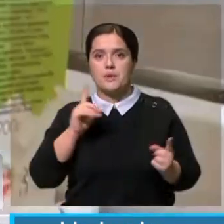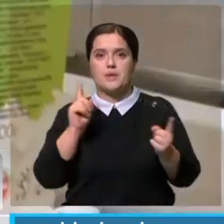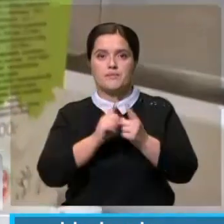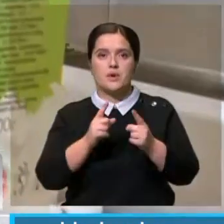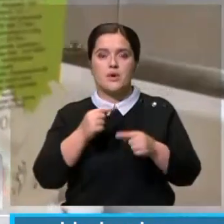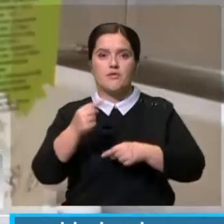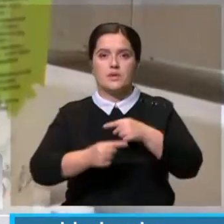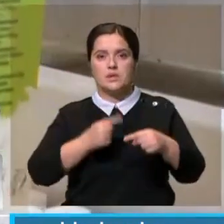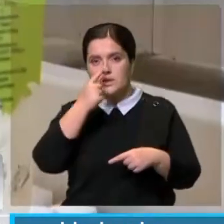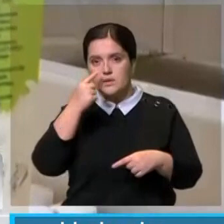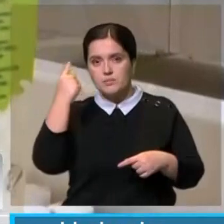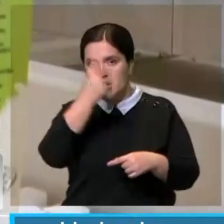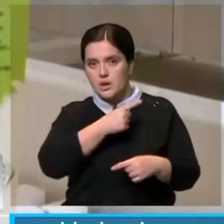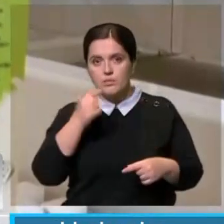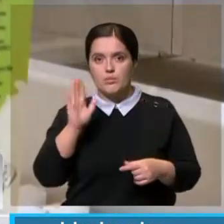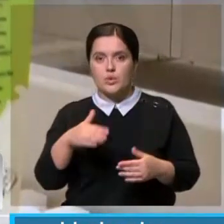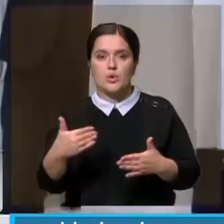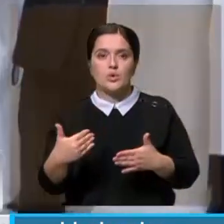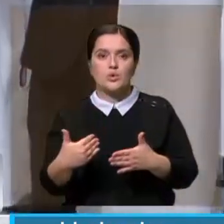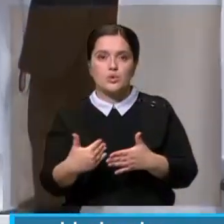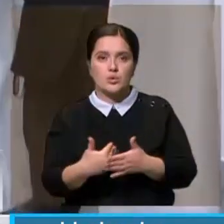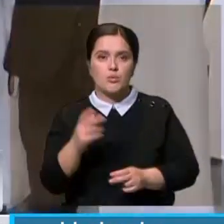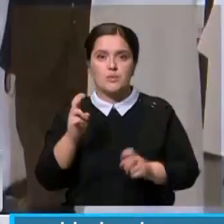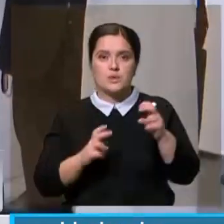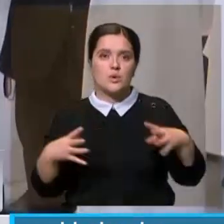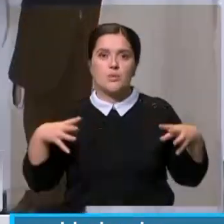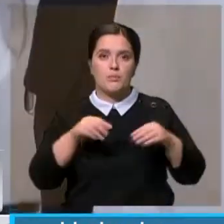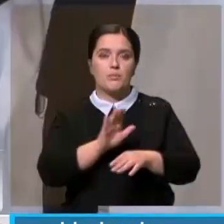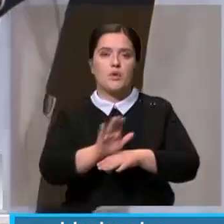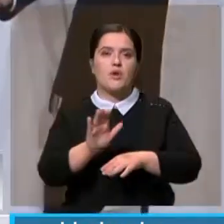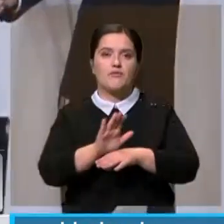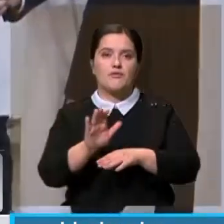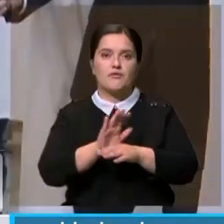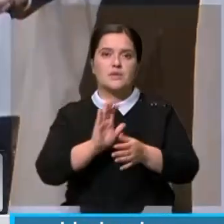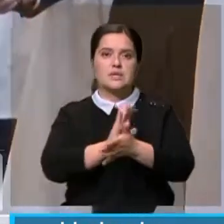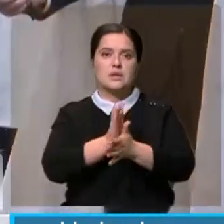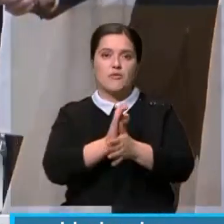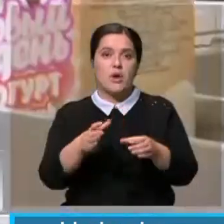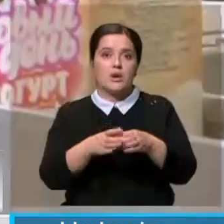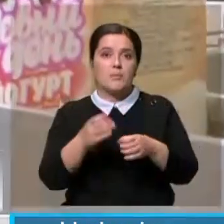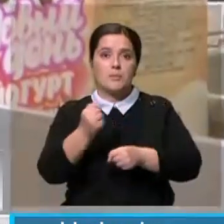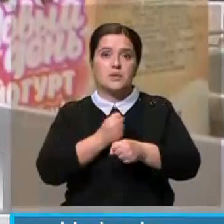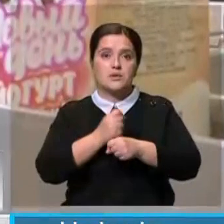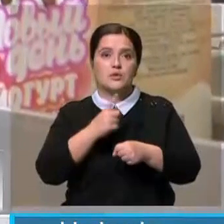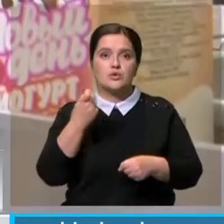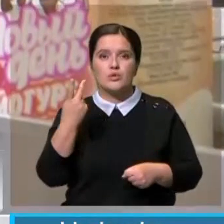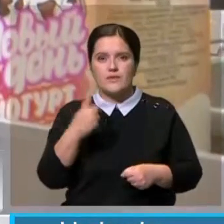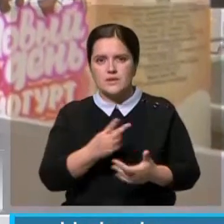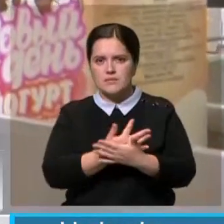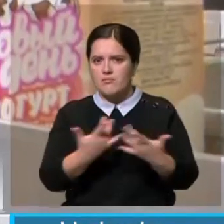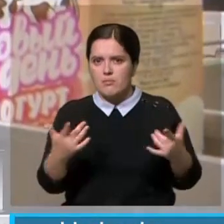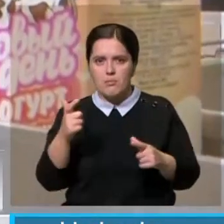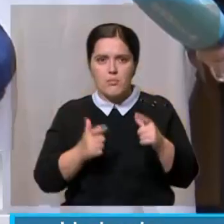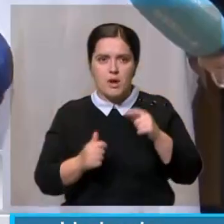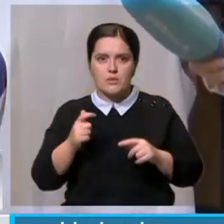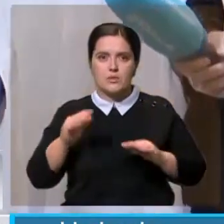На предприятии, где прошла встреча, уже в следующем году запустят новый производственный комплекс по выпуску сыров. Компания производит больше 120